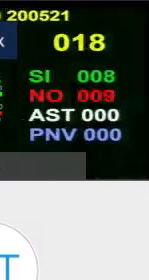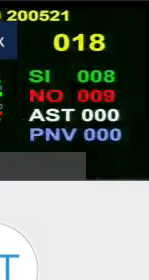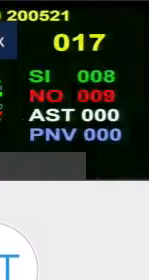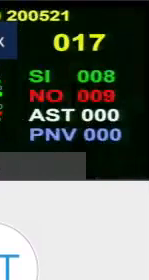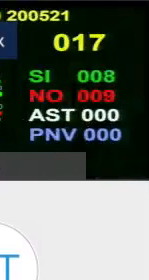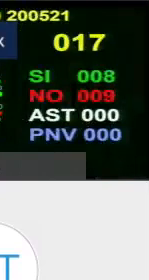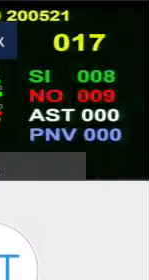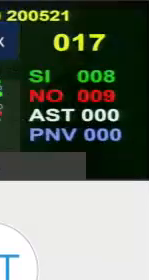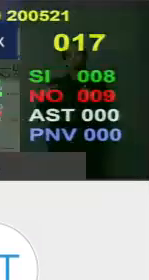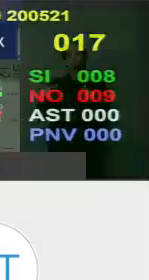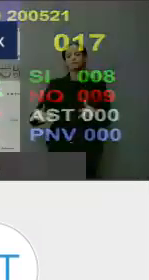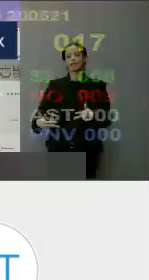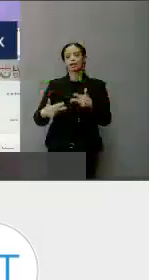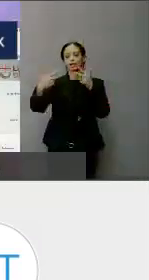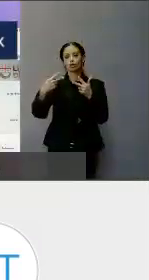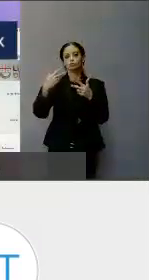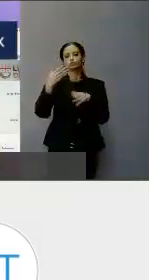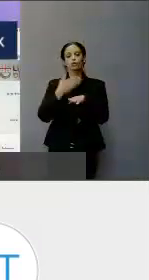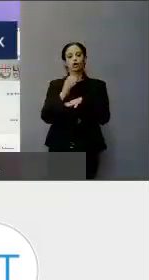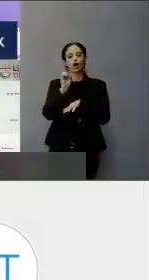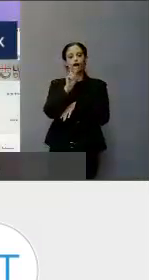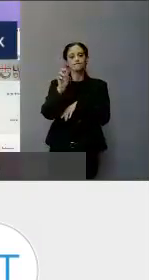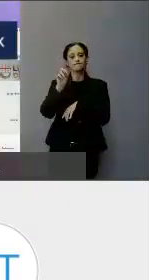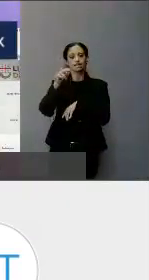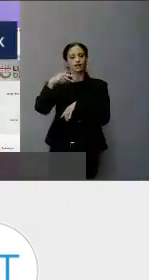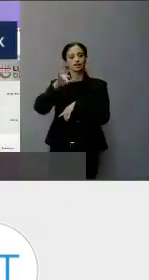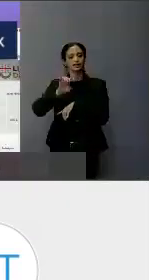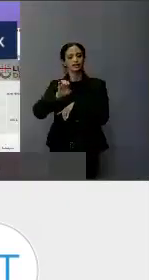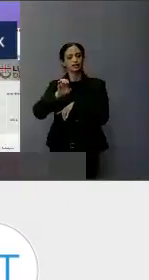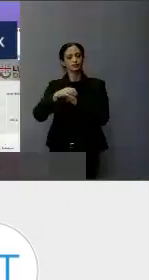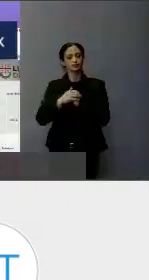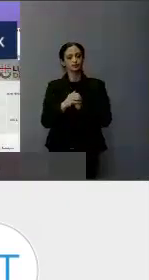non remoto su 228 così era evidente